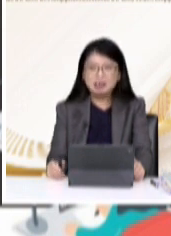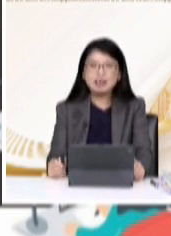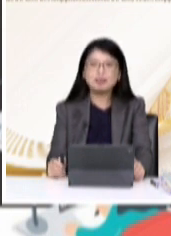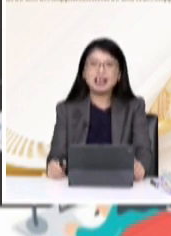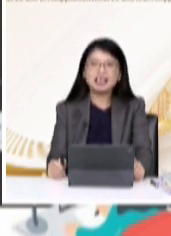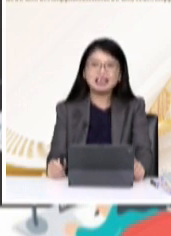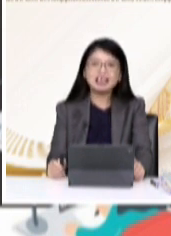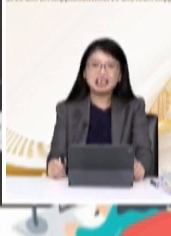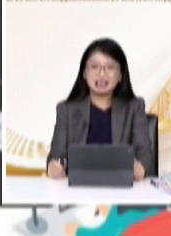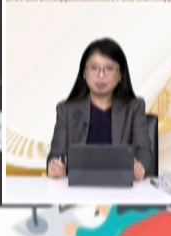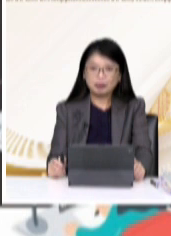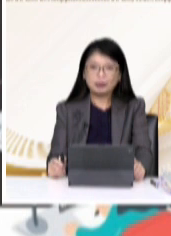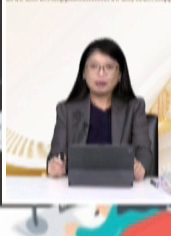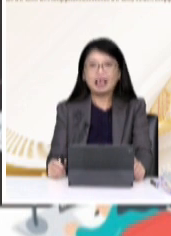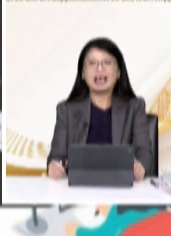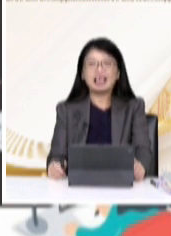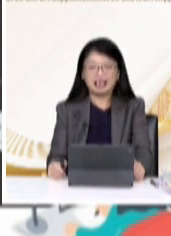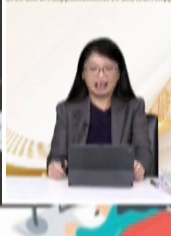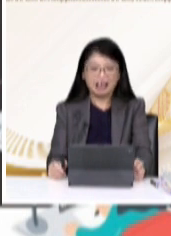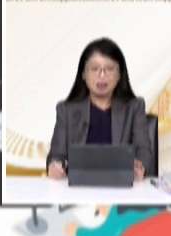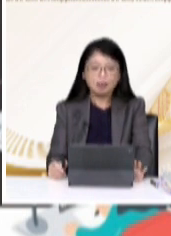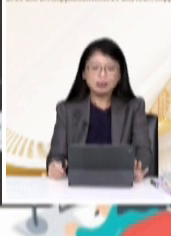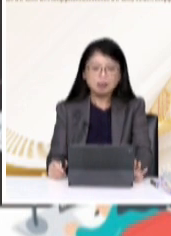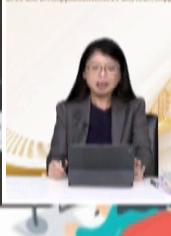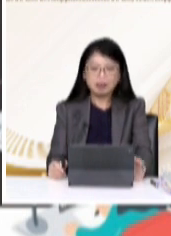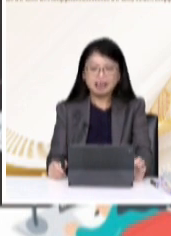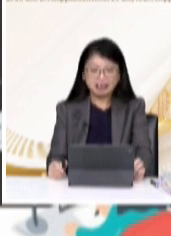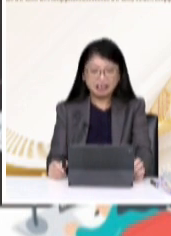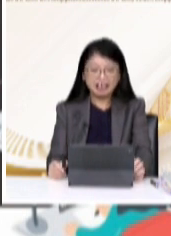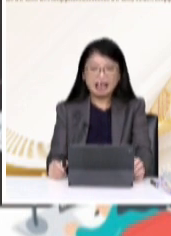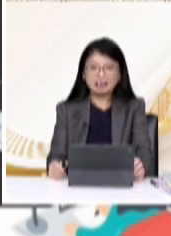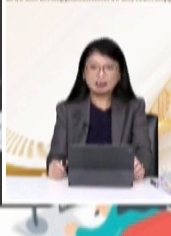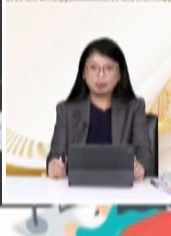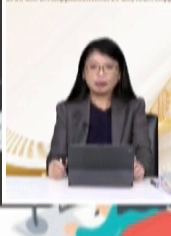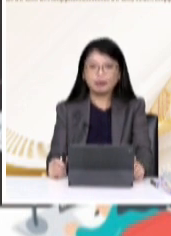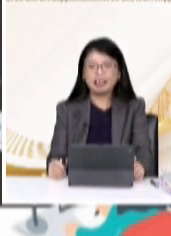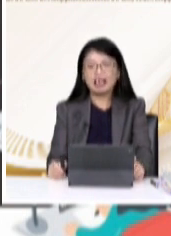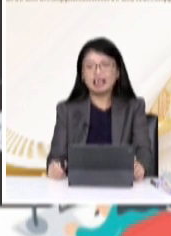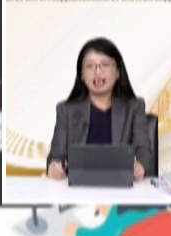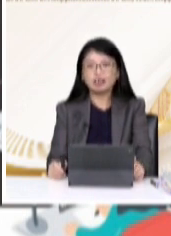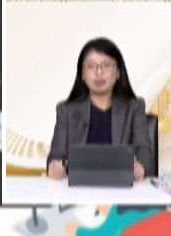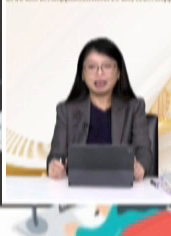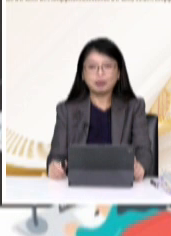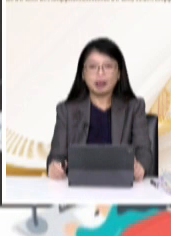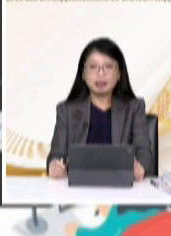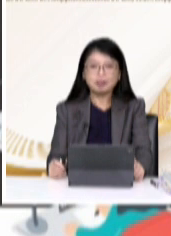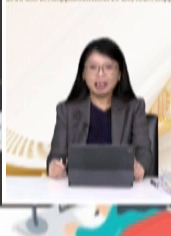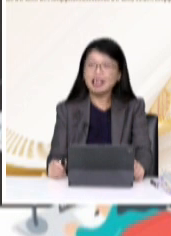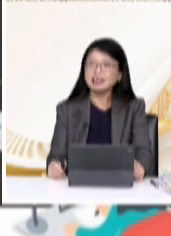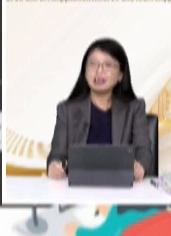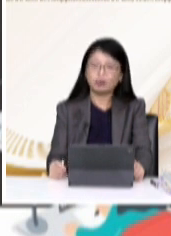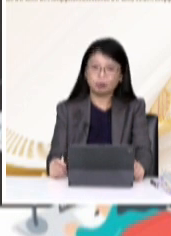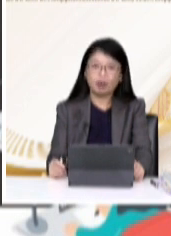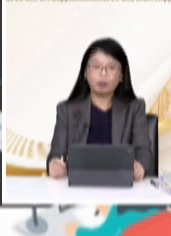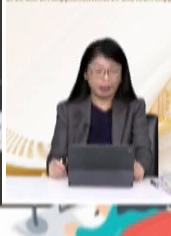ใครมีอำนาจหน้าที่ในการกำหนดองค์คณะนะคะผู้ที่มีอำนาจหน้าที่ในการกำหนดองค์คณะนะคะกฎหมายกำหนดให้เป็นอำนาจหน้า